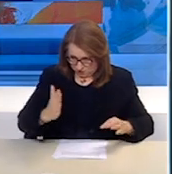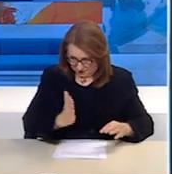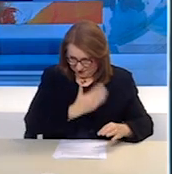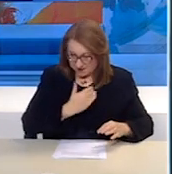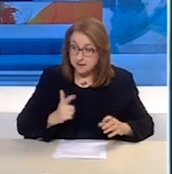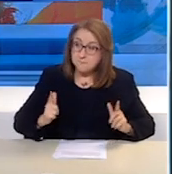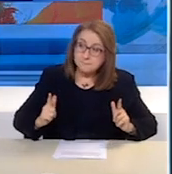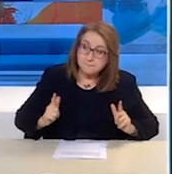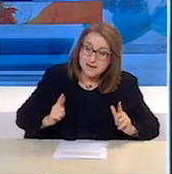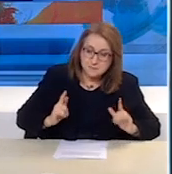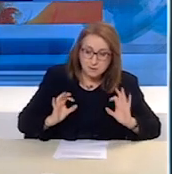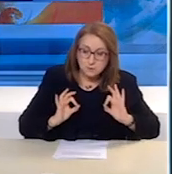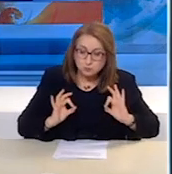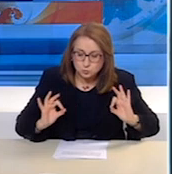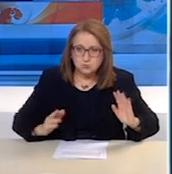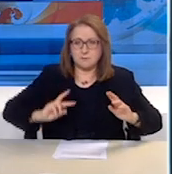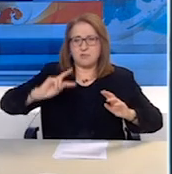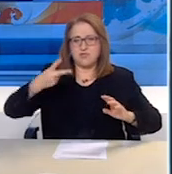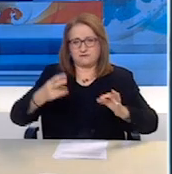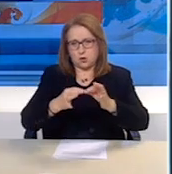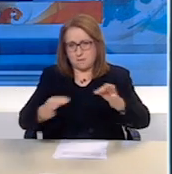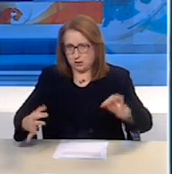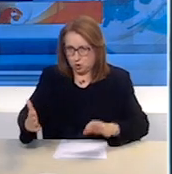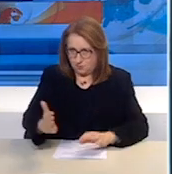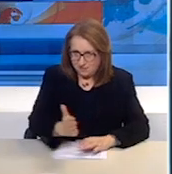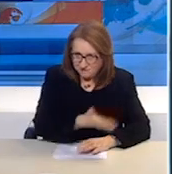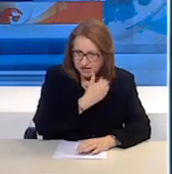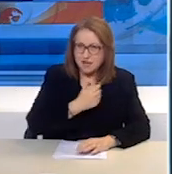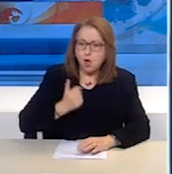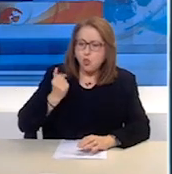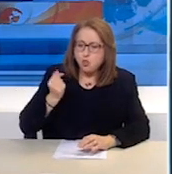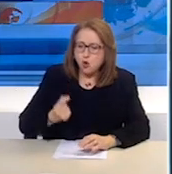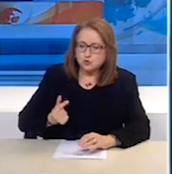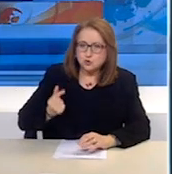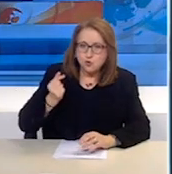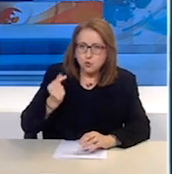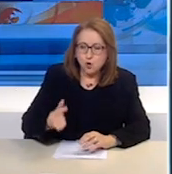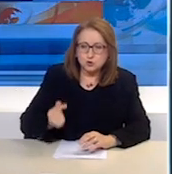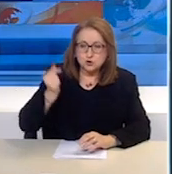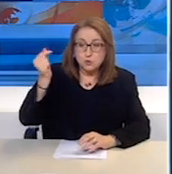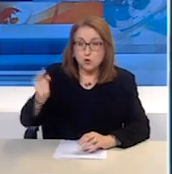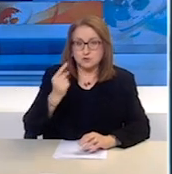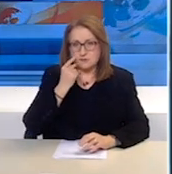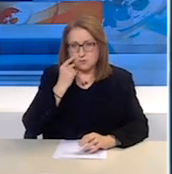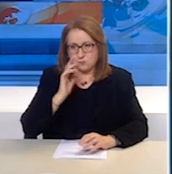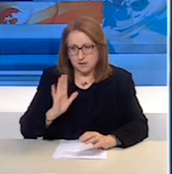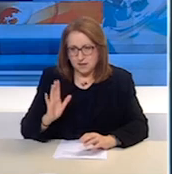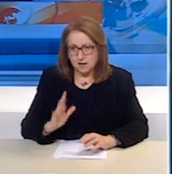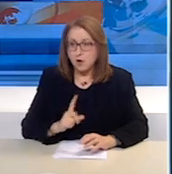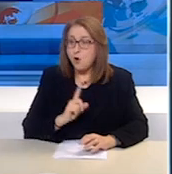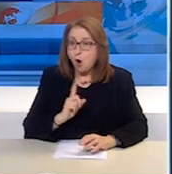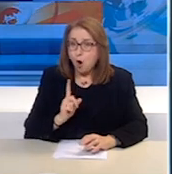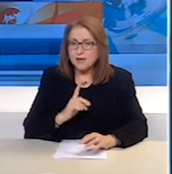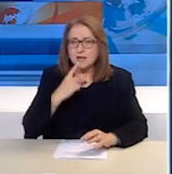να αξιολογείται συνεχώς η εξέλιξη της πανδημίας. Γιατί, όπως έχουμε πει, η σταδιακή άρση των μέτρων δεν σημαίνει ότι